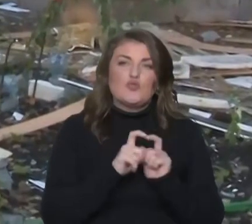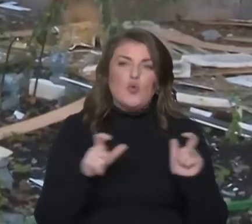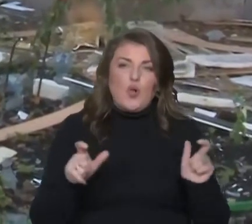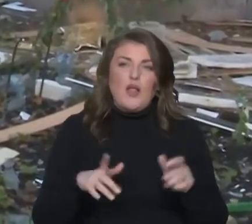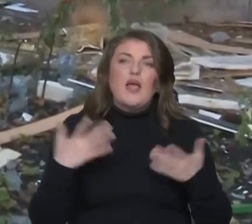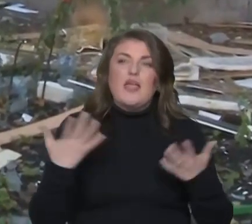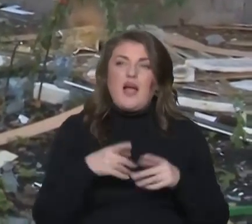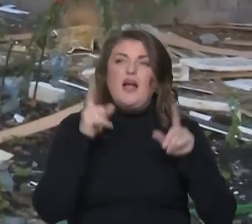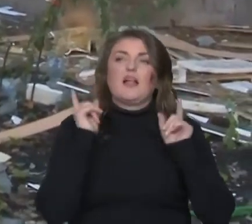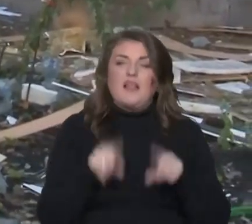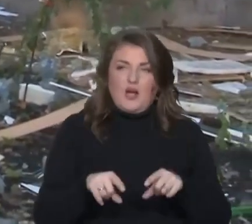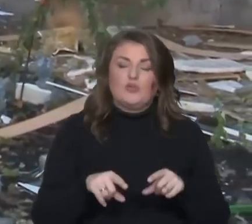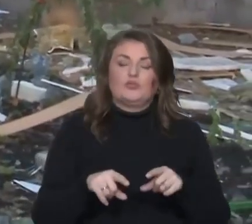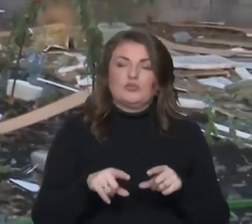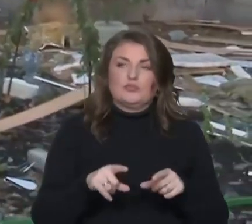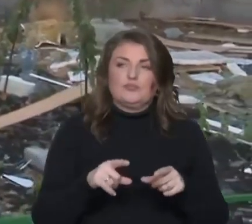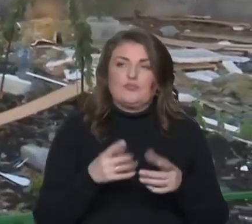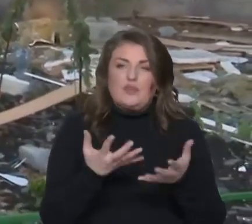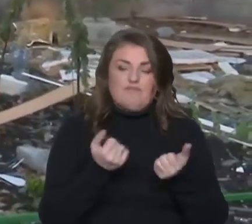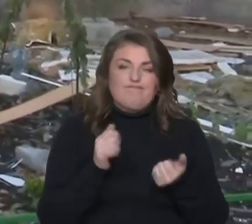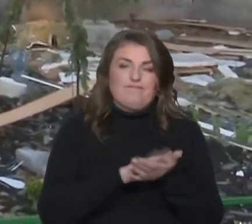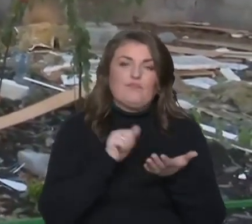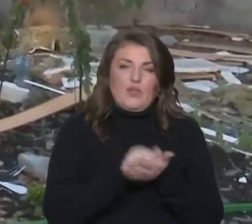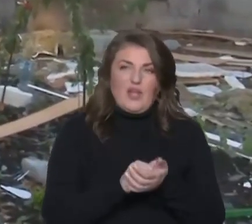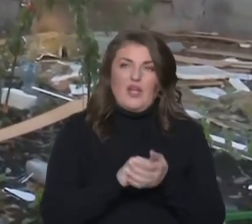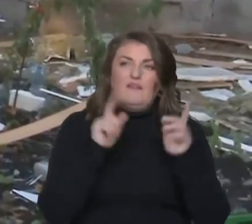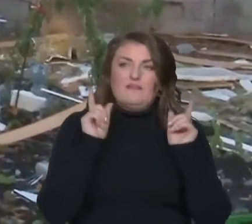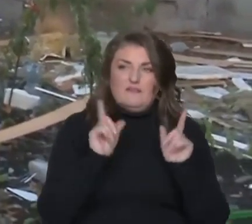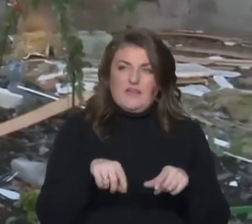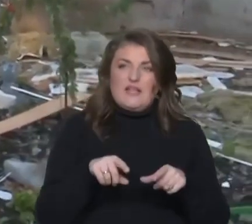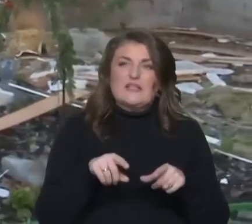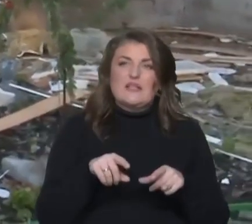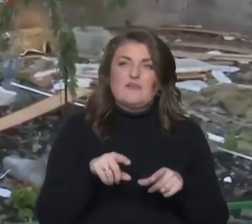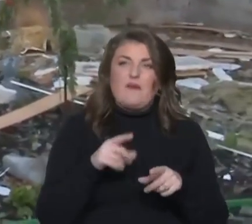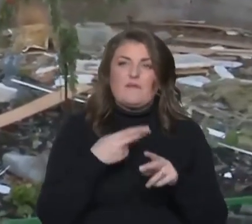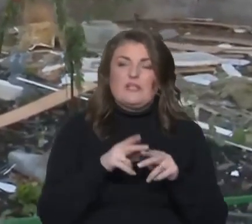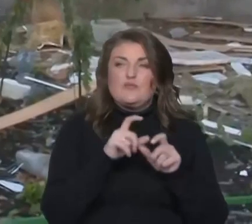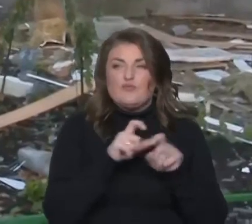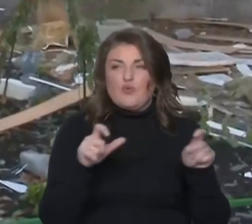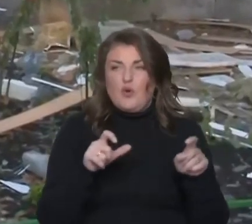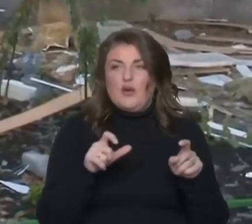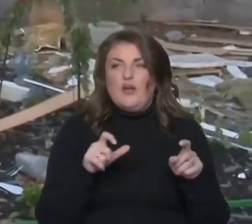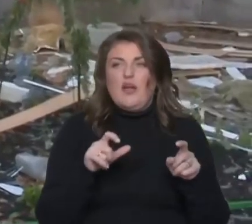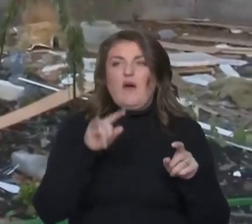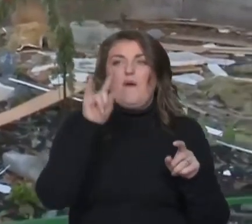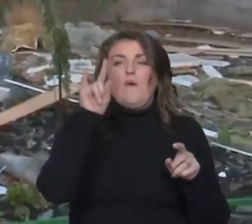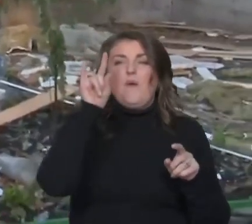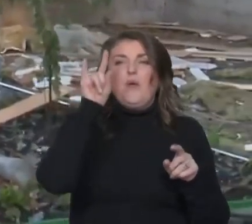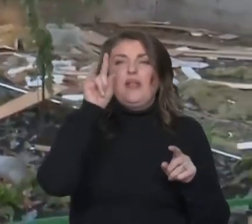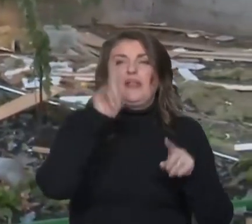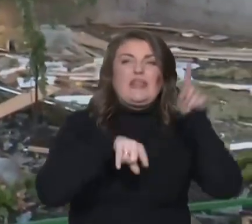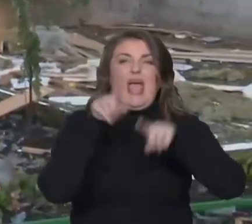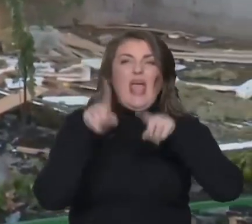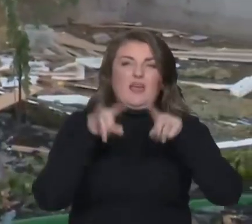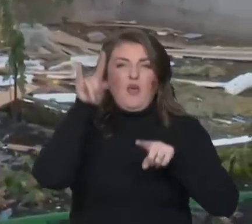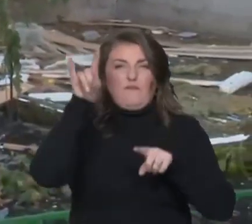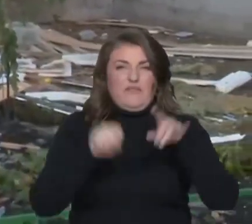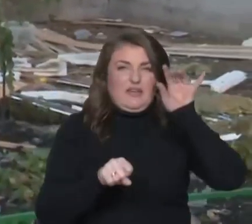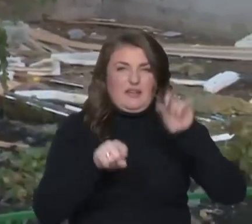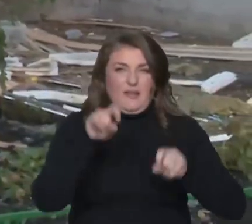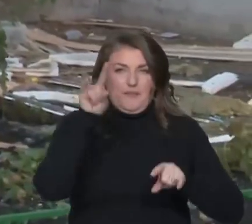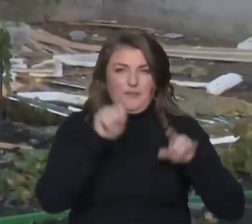школа, яка також зазнала руйнації, власне. В ній вибиті деякі